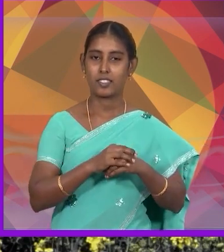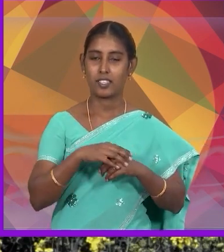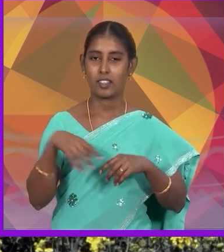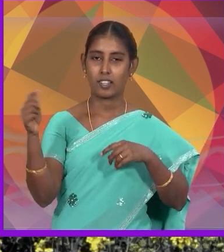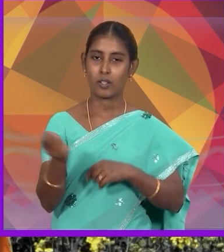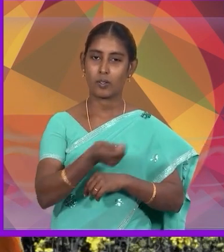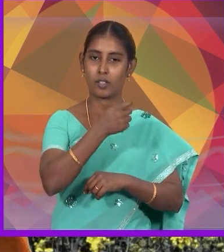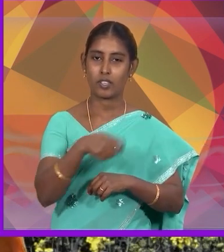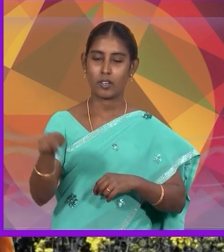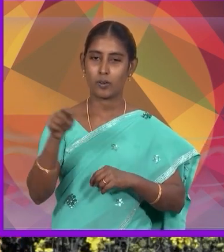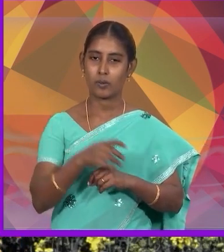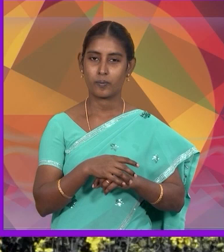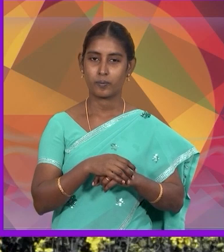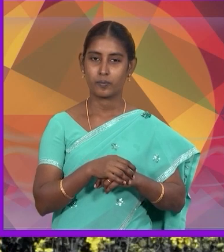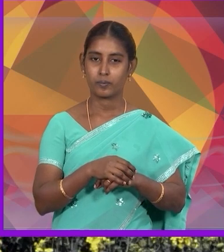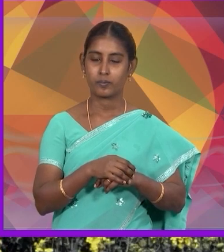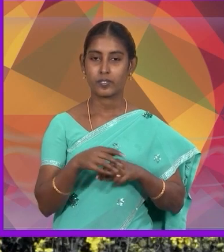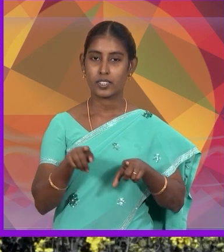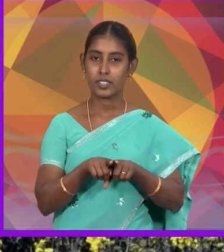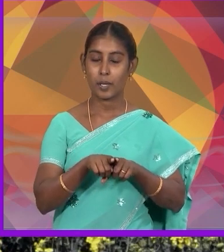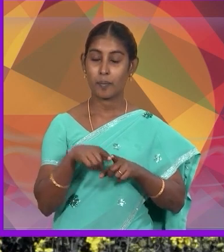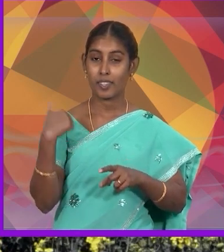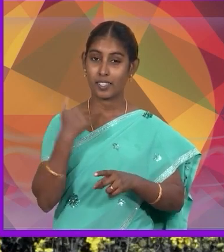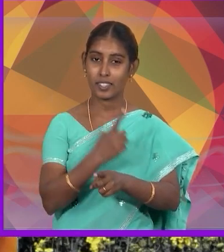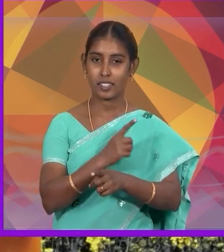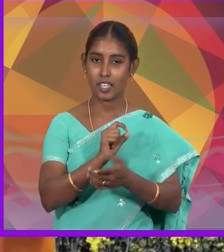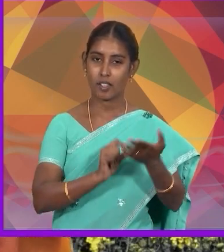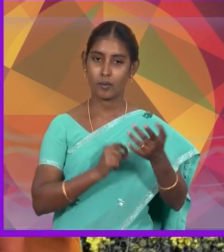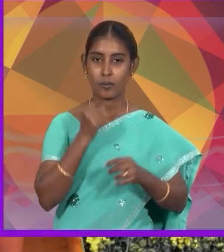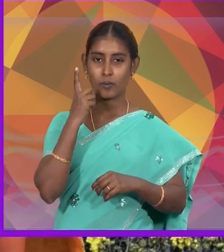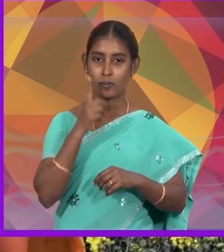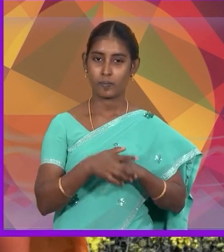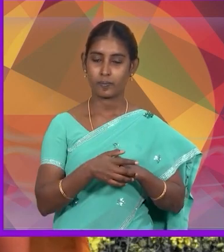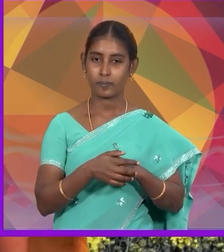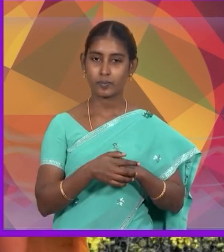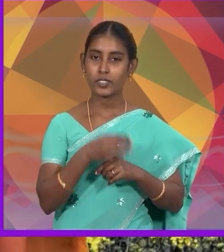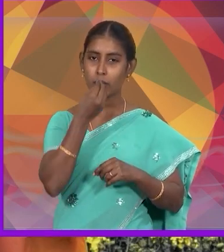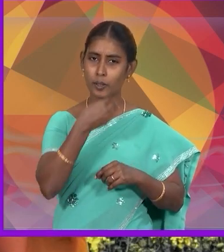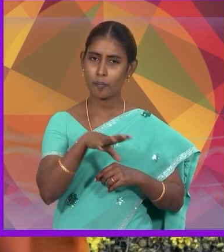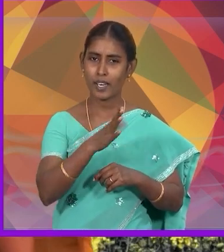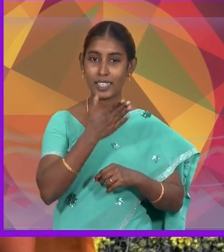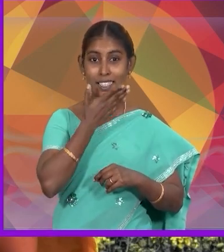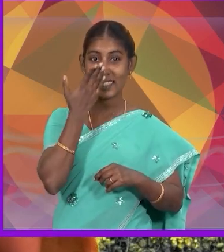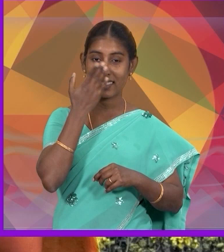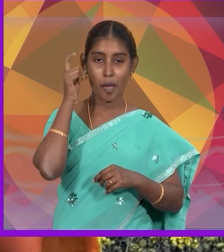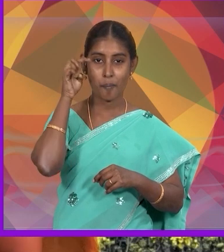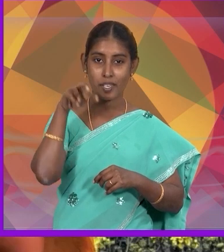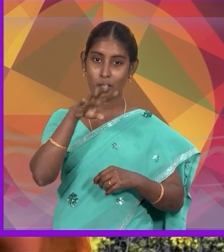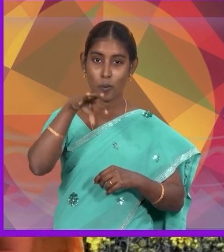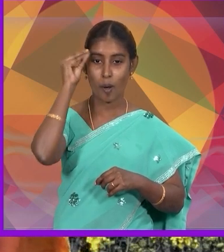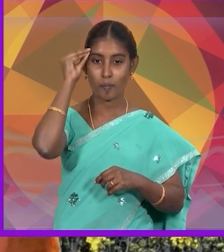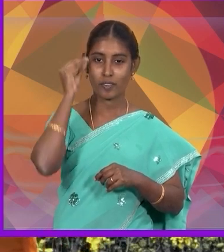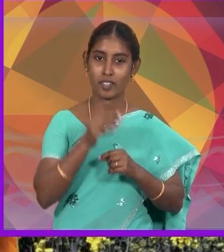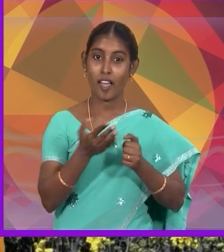இளங்கனி ஏழையிலோ. தொகுப்பாசிரியர் பி வா ஜெகநாதன் அப்படின்னு சொன்னேன் இல்லைங்களா. இப்ப இந்த பாடல்ல உள்ள கருத்து எளிமையா இருக்கும், விவசாய